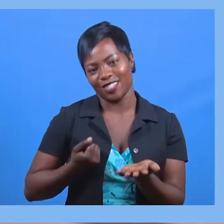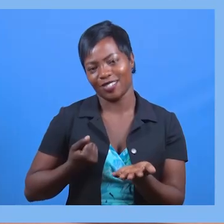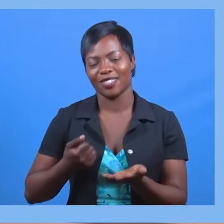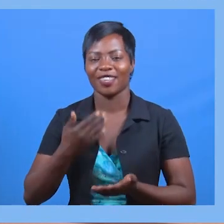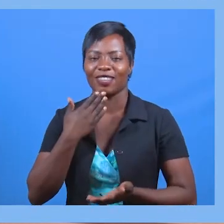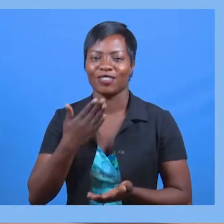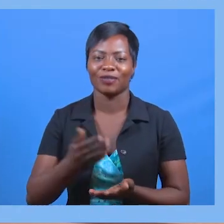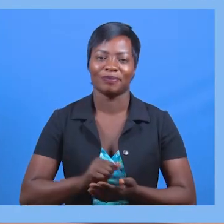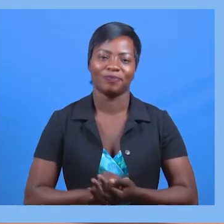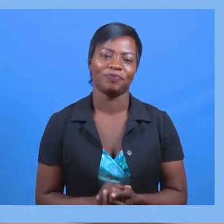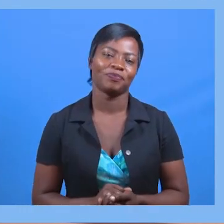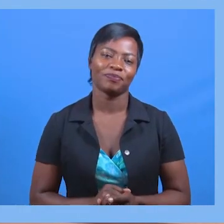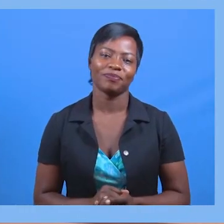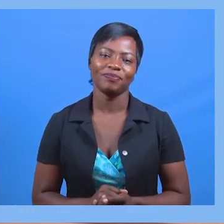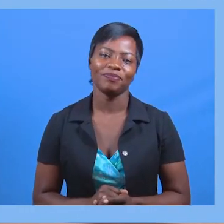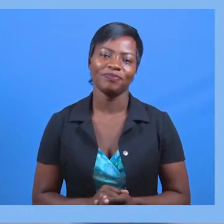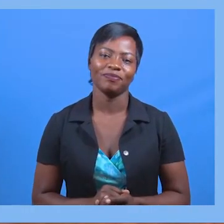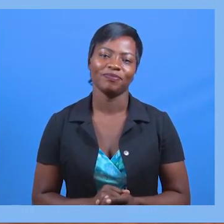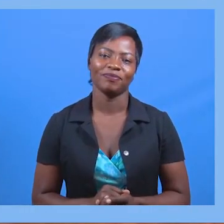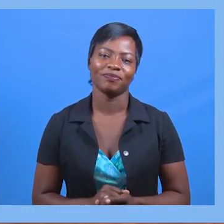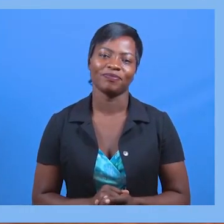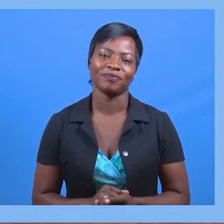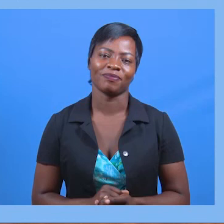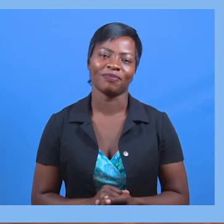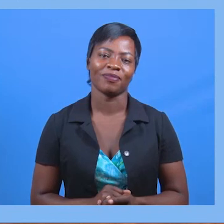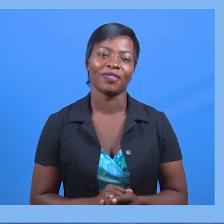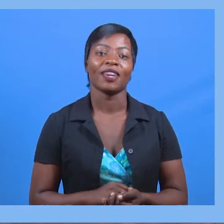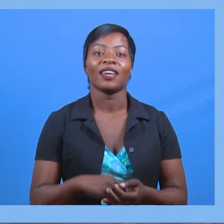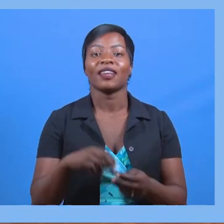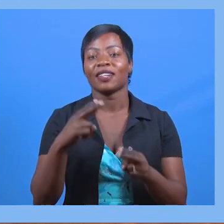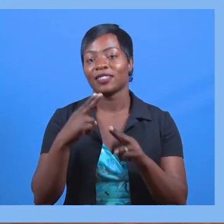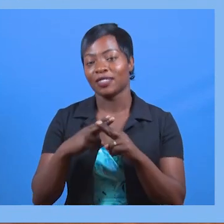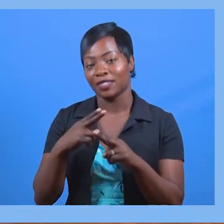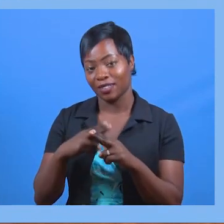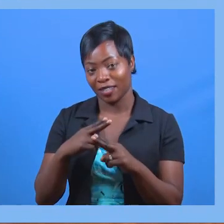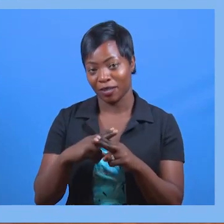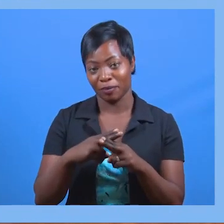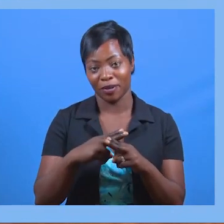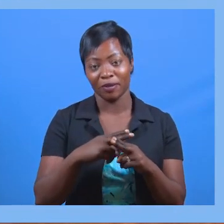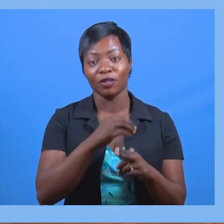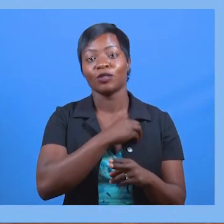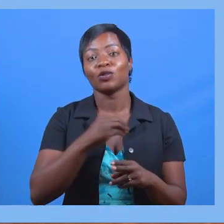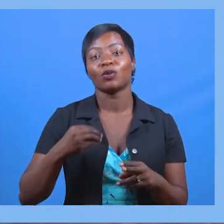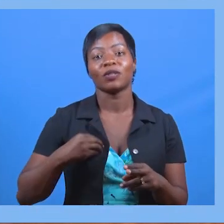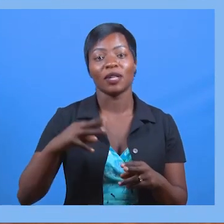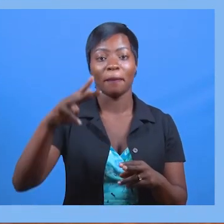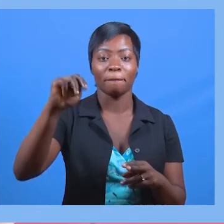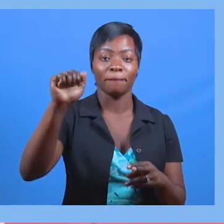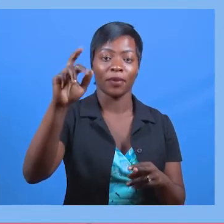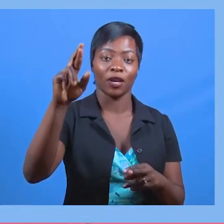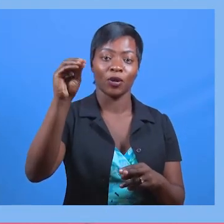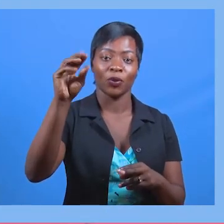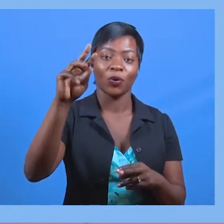zvenyu. Tinokutendai nouvepo. Ini ndinoitwa Chiremba Regimo